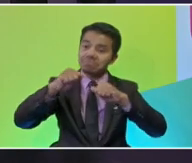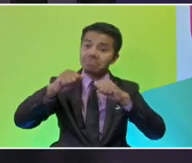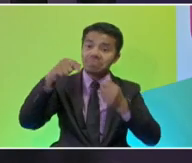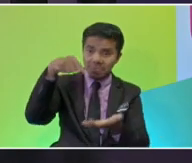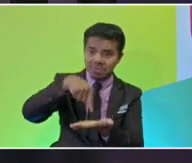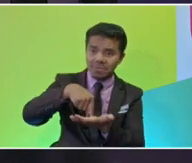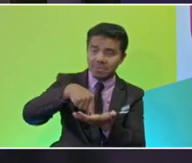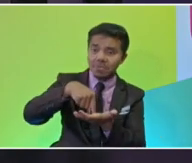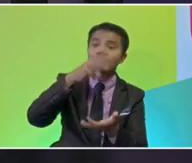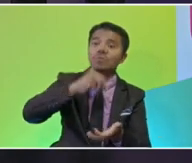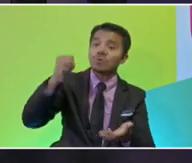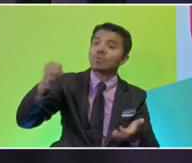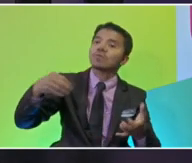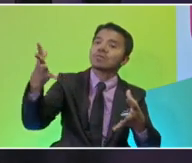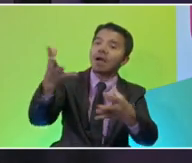dilakukan